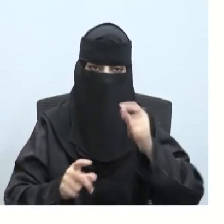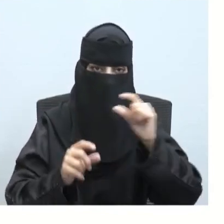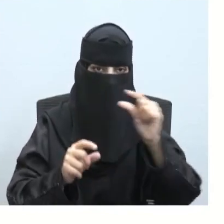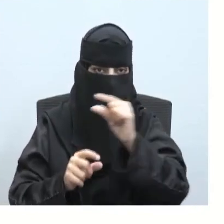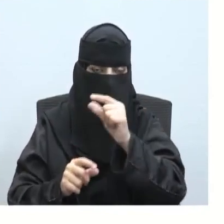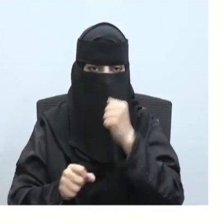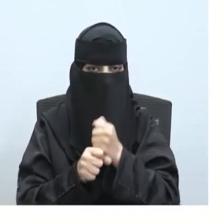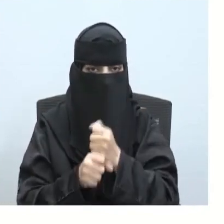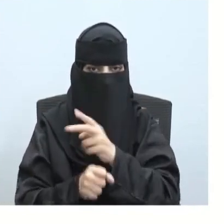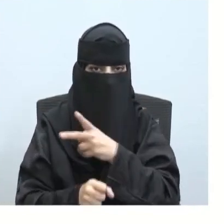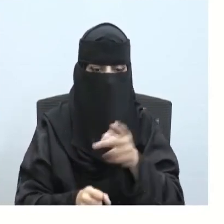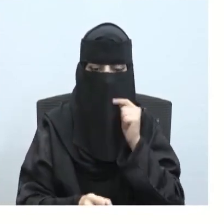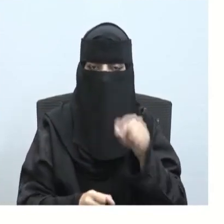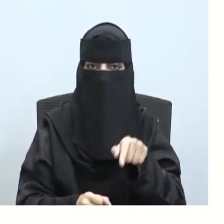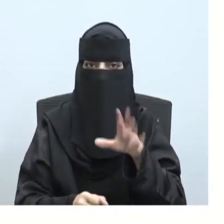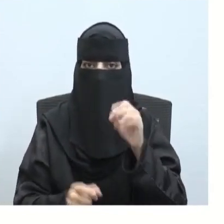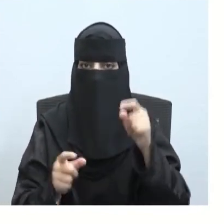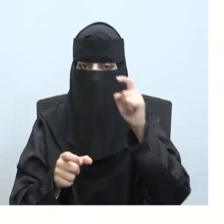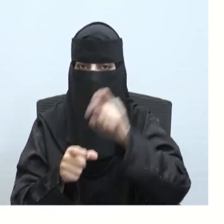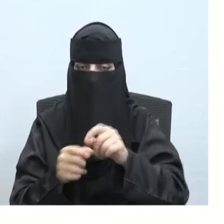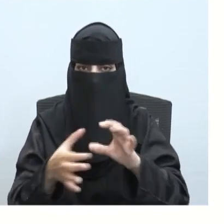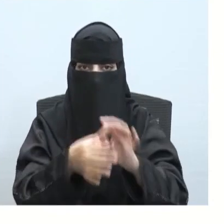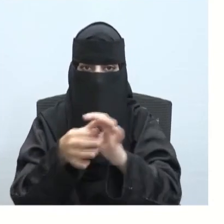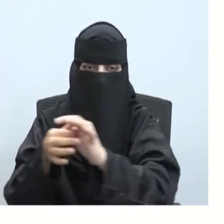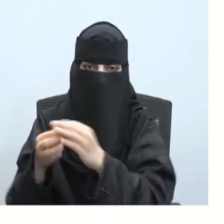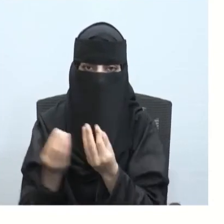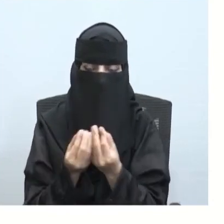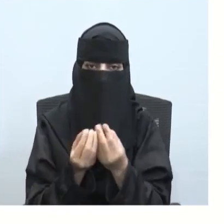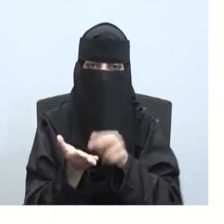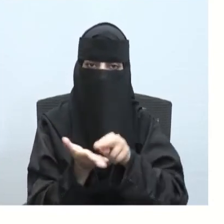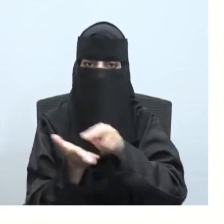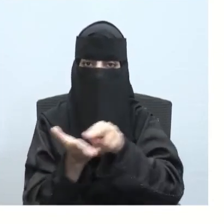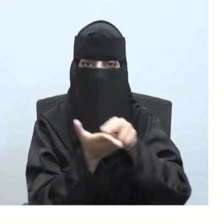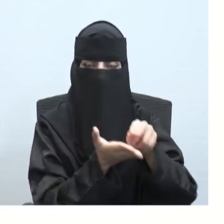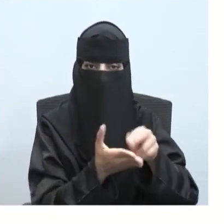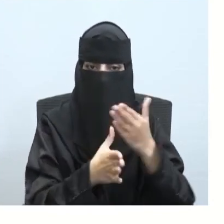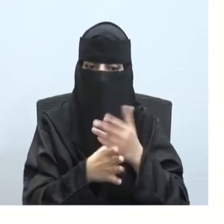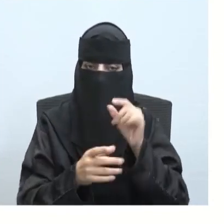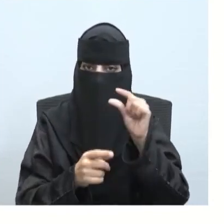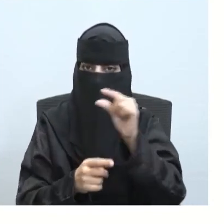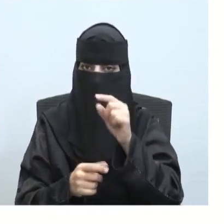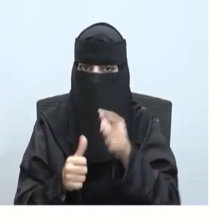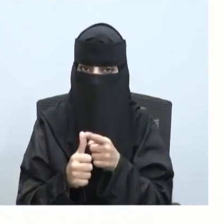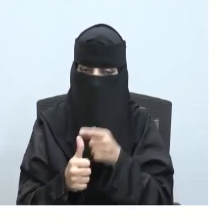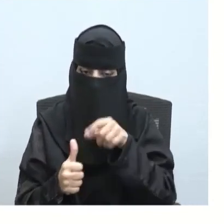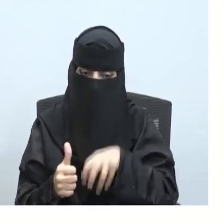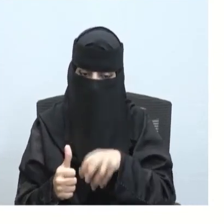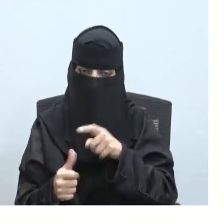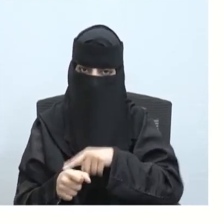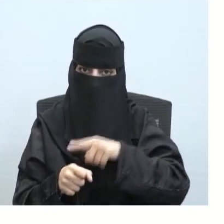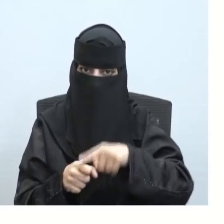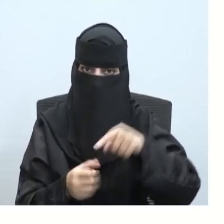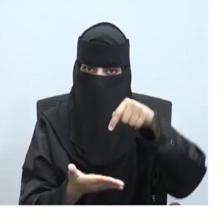ذات الوظائف المختلفة التي تتواصل مع بعضها لتمرير الرسالة، بدءا من العقدة الطرفية H ومرورا